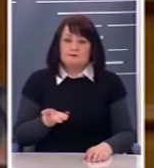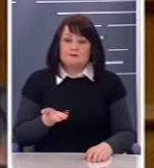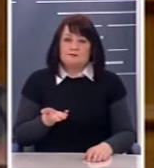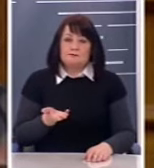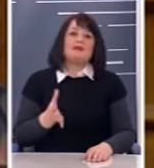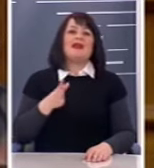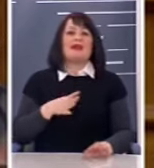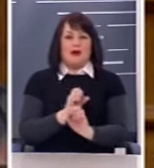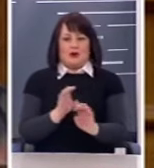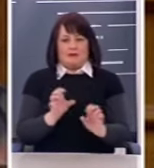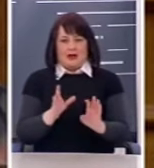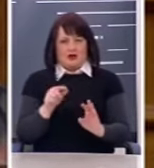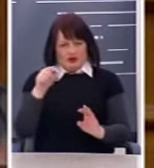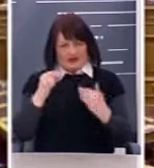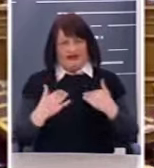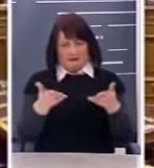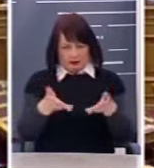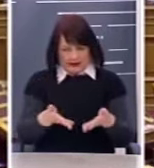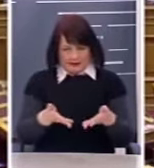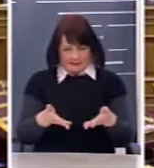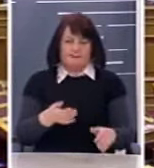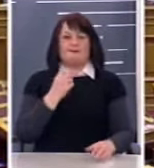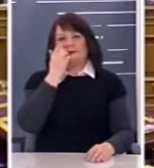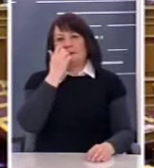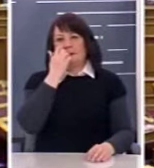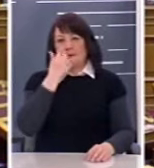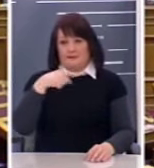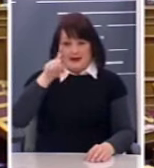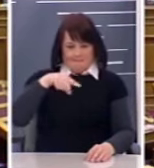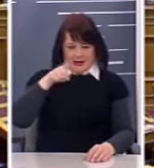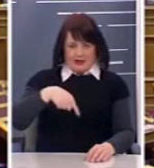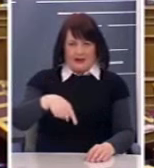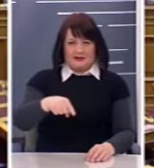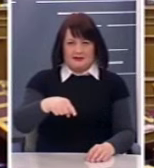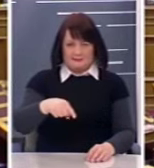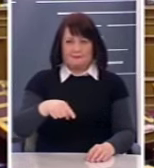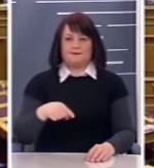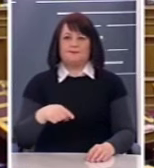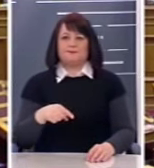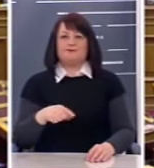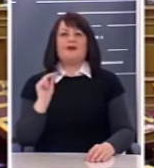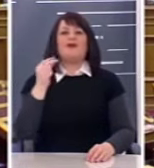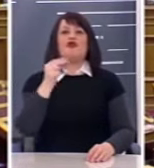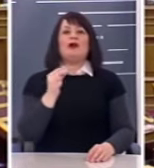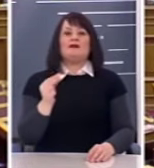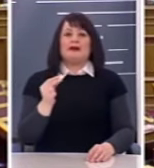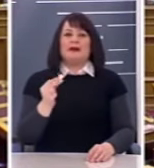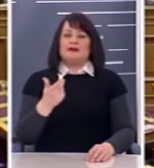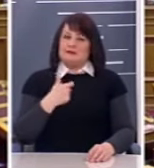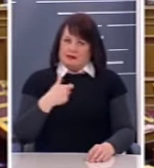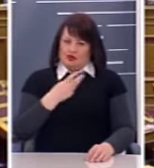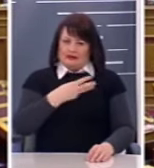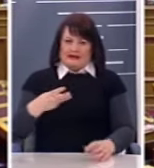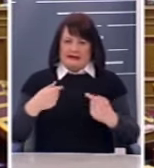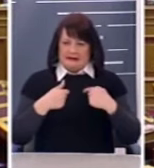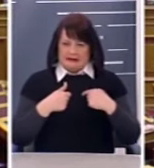θα ήθελα να ενημερώσω το Σώμα ότι τις επόμενες μέρες βουλευτές τόσο από την κοινοβουλευτική ομάδα του